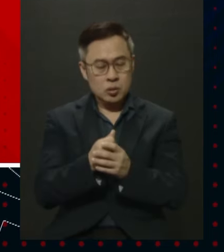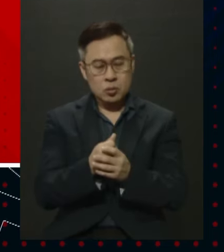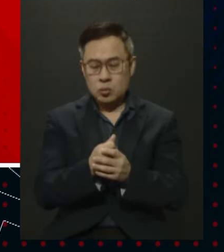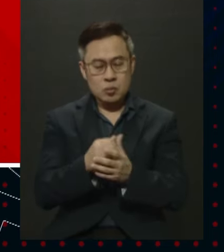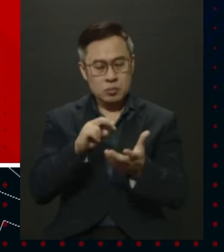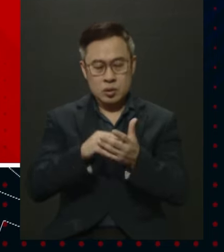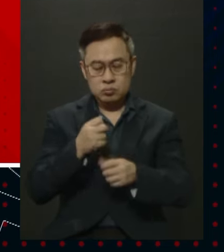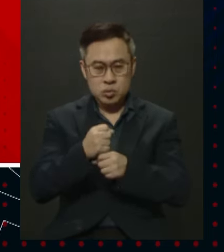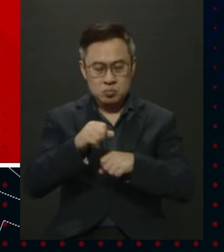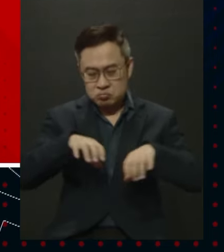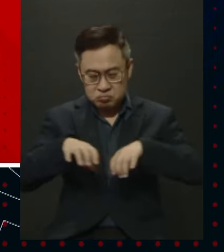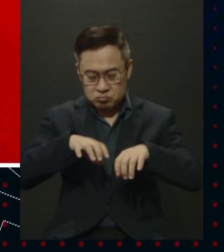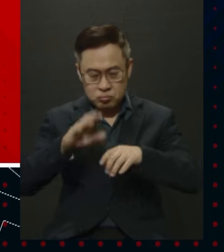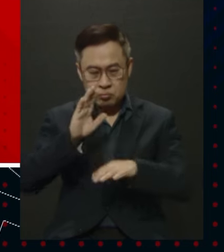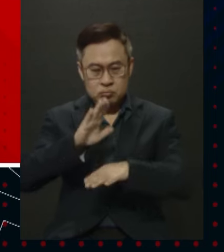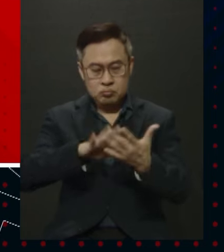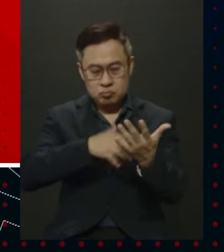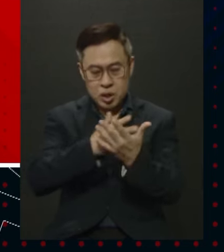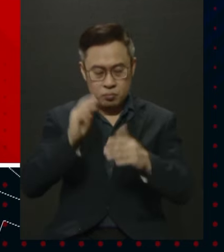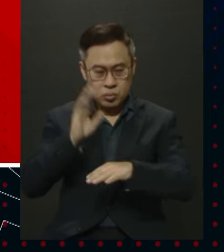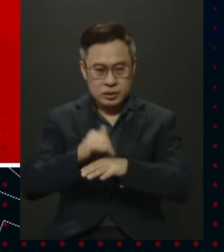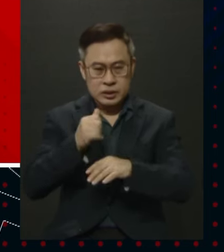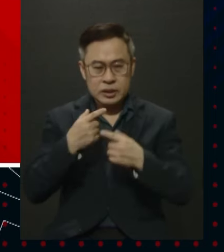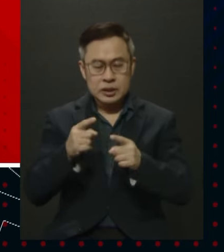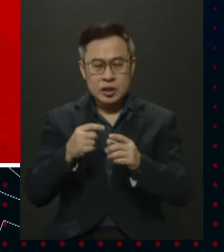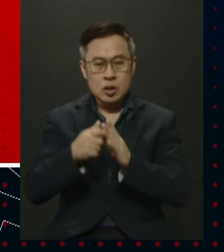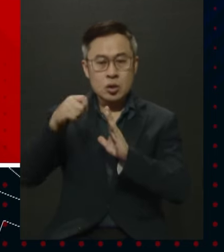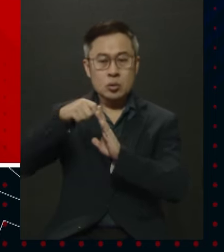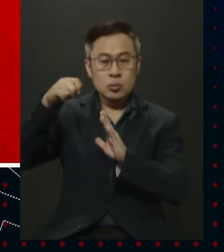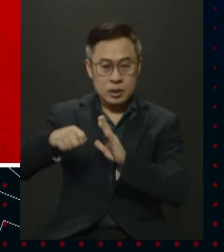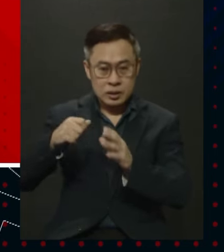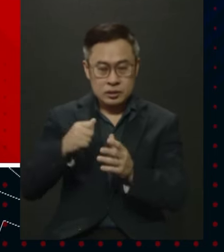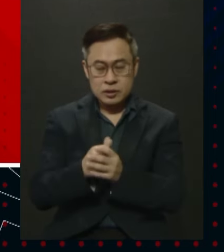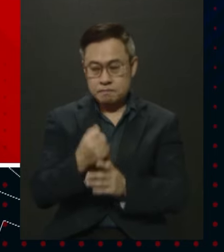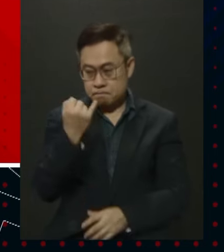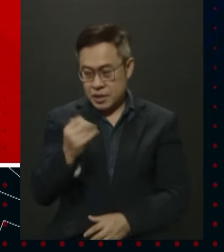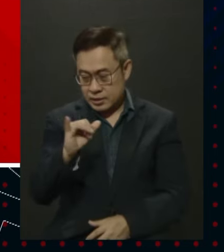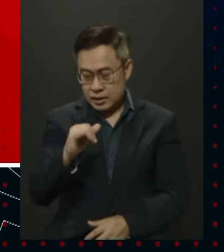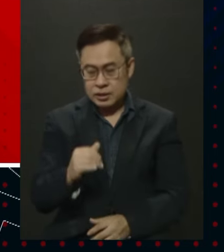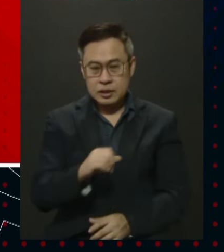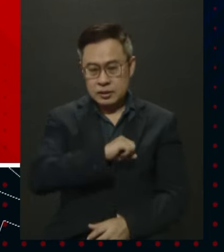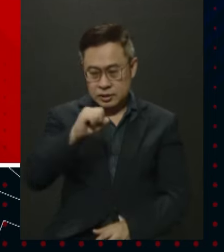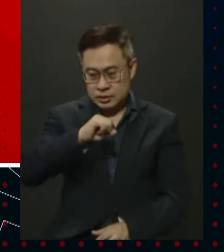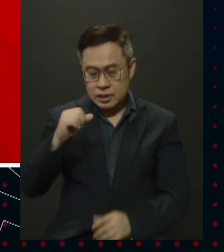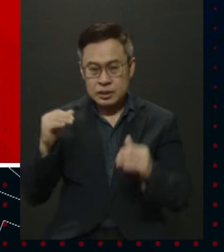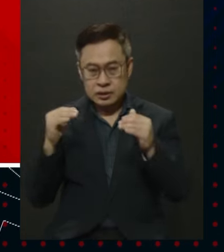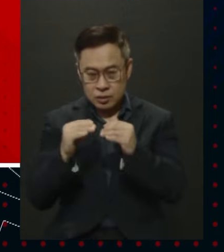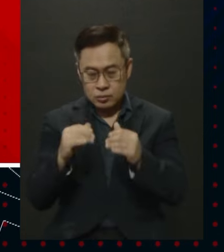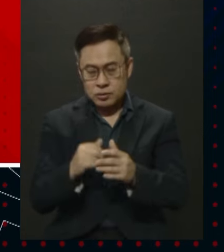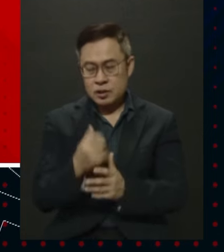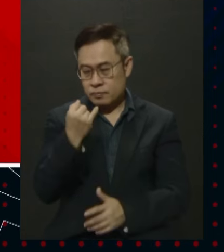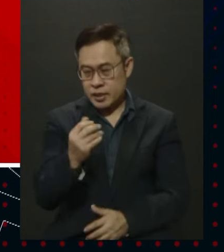ถ้าเล่นในบ้านนี่ฟอร์มดีมากส่วนนครราชสีมาเนี่ยเป็นน้องใหม่แต่ยังไม่แพ้เลยนะนี่ตีเสมอได้ในช่วงทดเวลาอีกแล้วนะครับ ค่